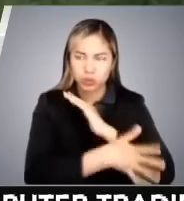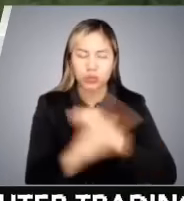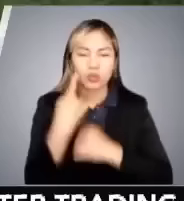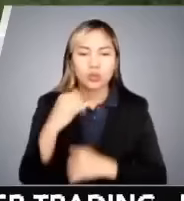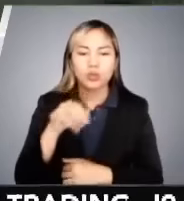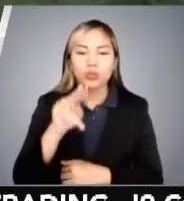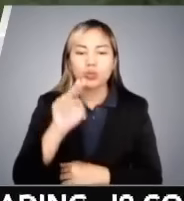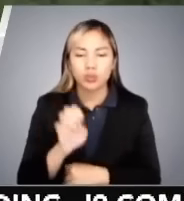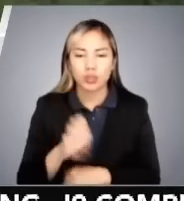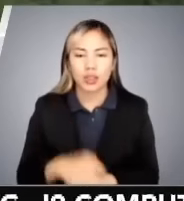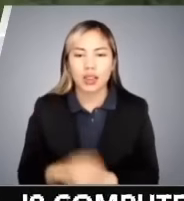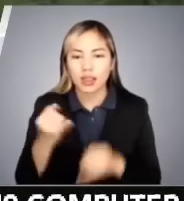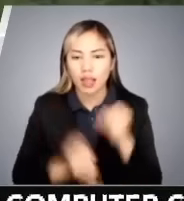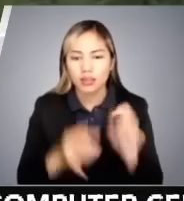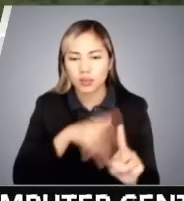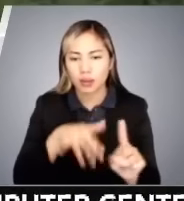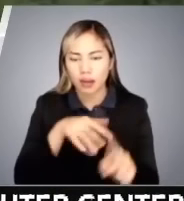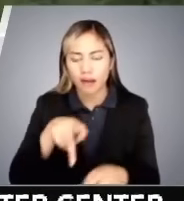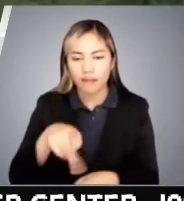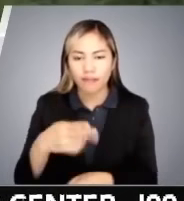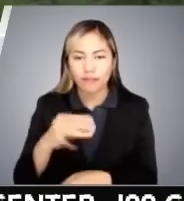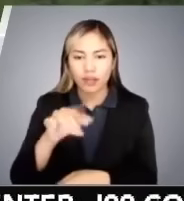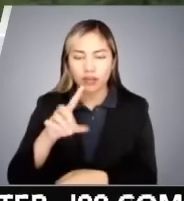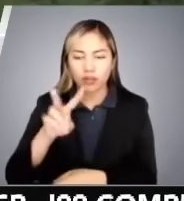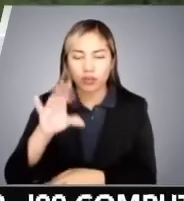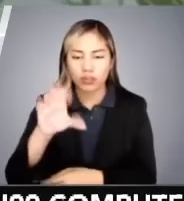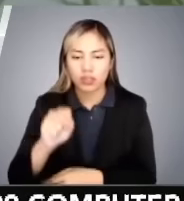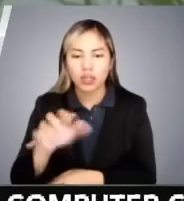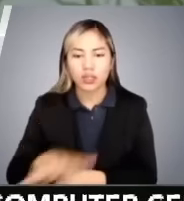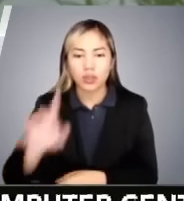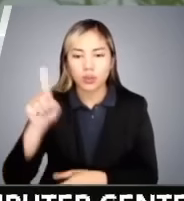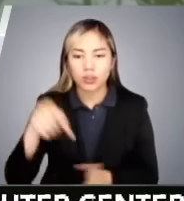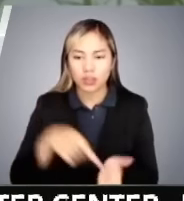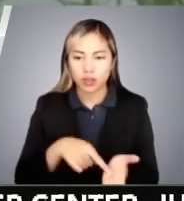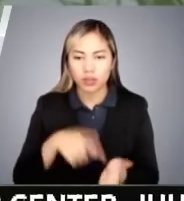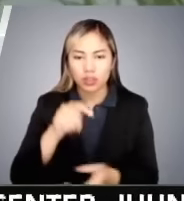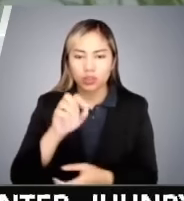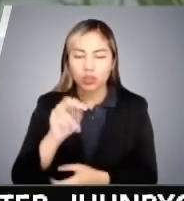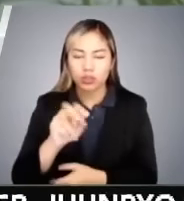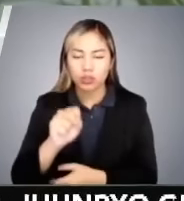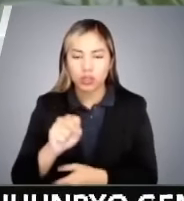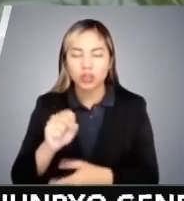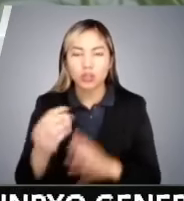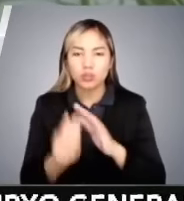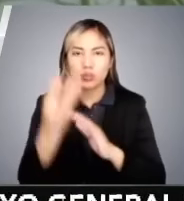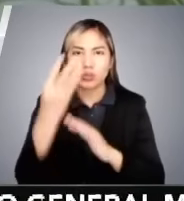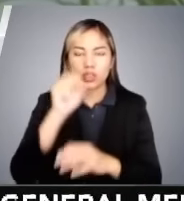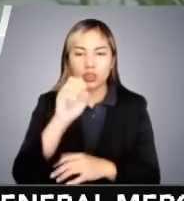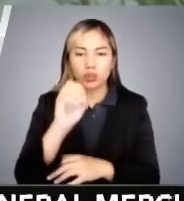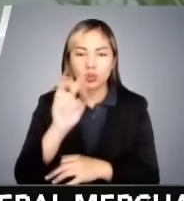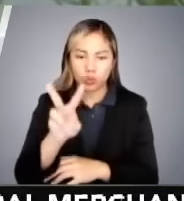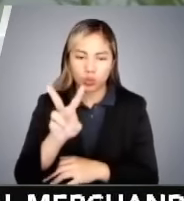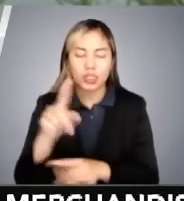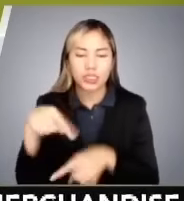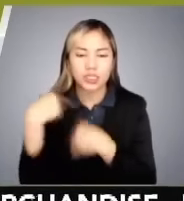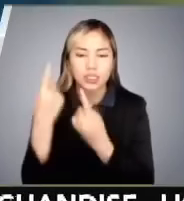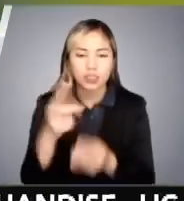pinakahuling monitoring ng FIVOX, halos 11,000 tonelada ng asupre ang ibinuga ng vulkan sa nakalipas na 24